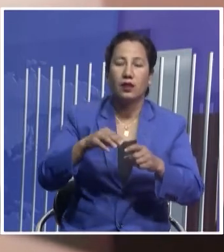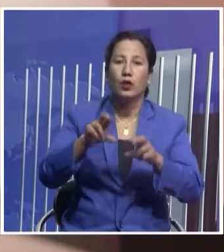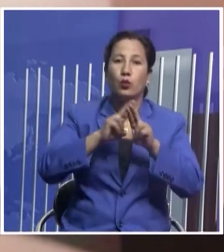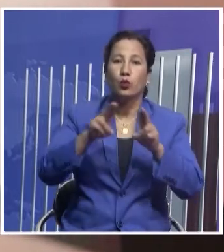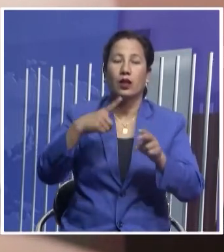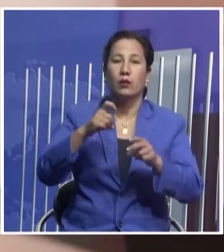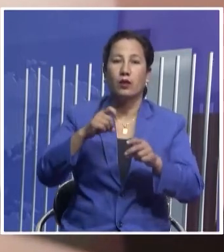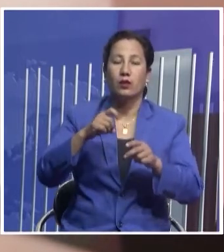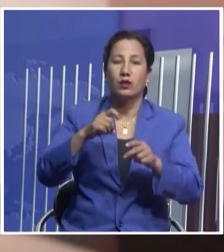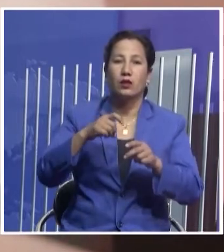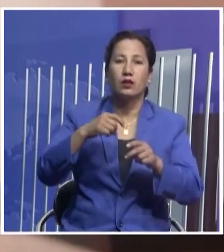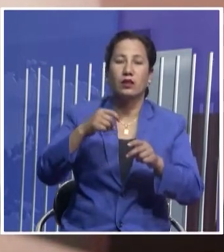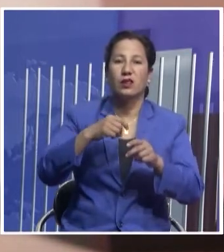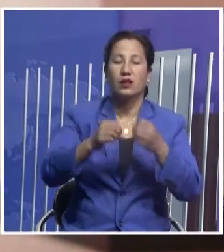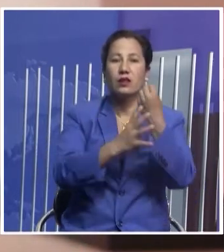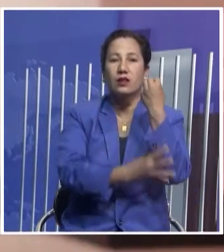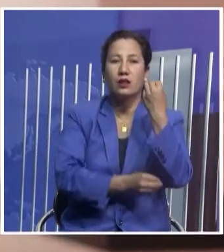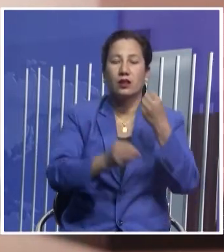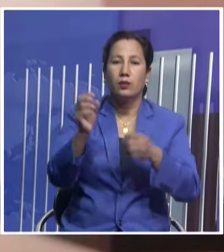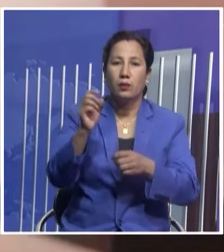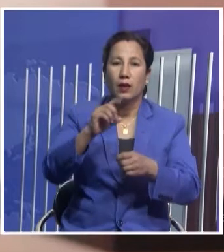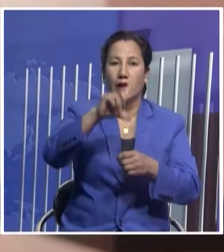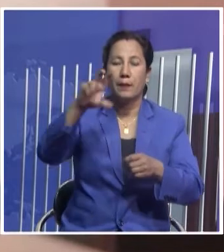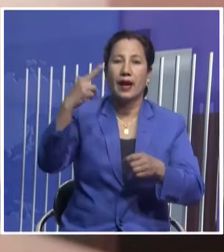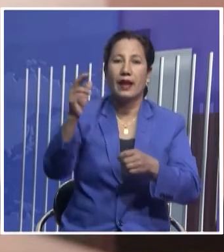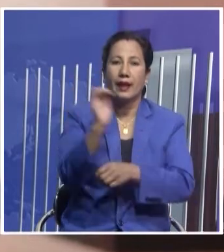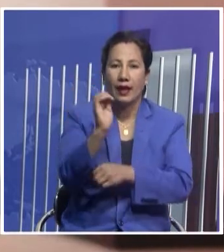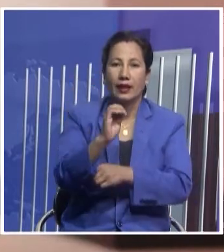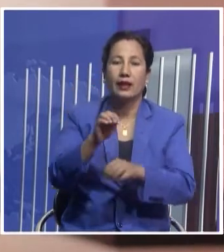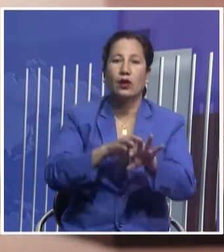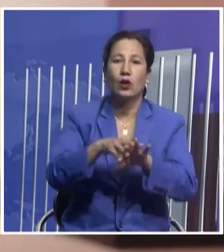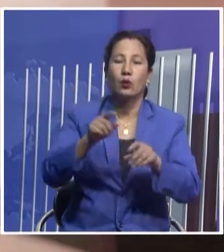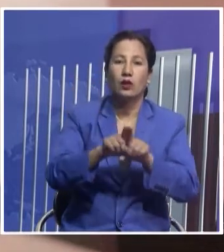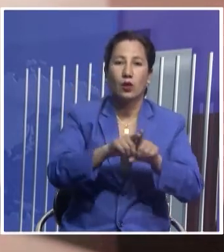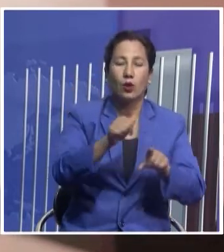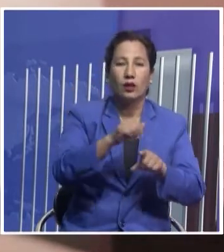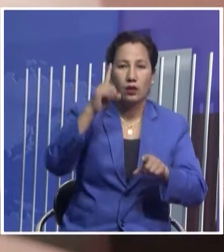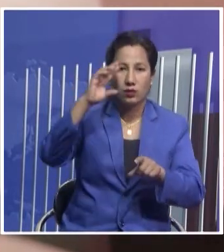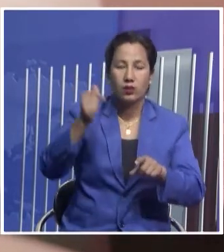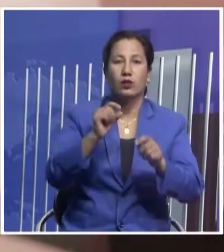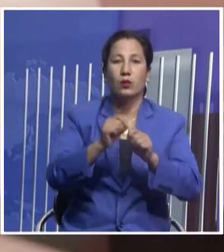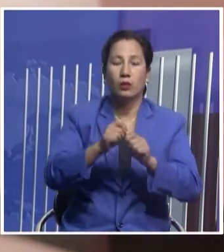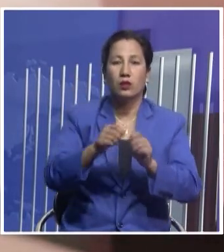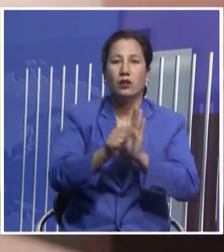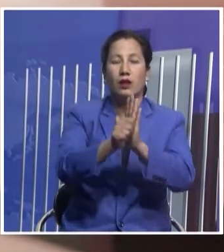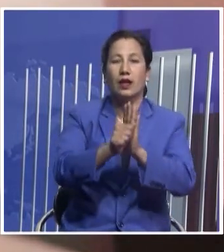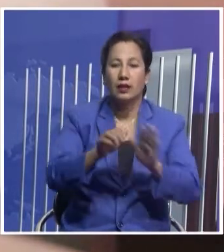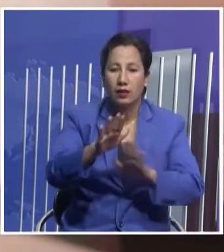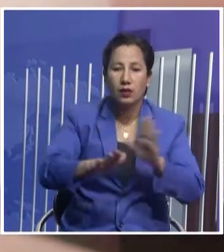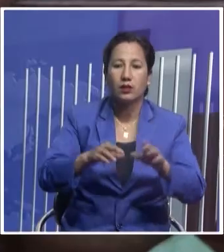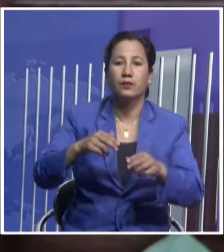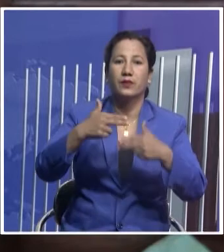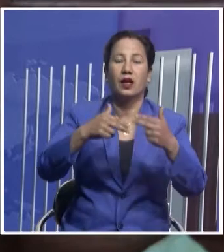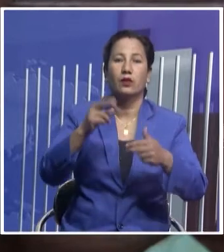पनि अझै विपन्नताका पनि हामी कहाँ नेपाली नागरिकहरू हुनुहुन्छ र उहाँहरूका पनि सहजताका लागि यो बनाउनुपर्छ भनेर अगाडि कदम चाल्नुपर्छ जस्तो मलाई